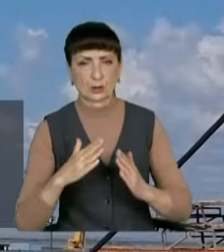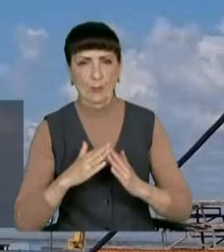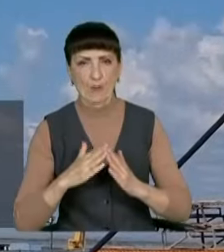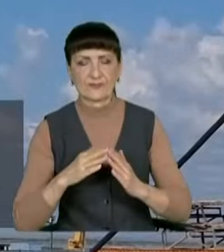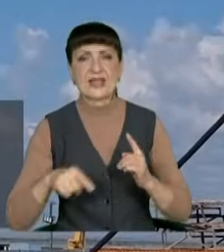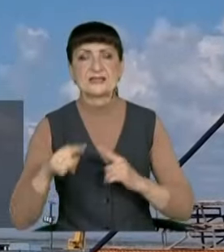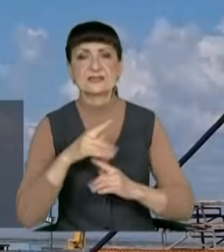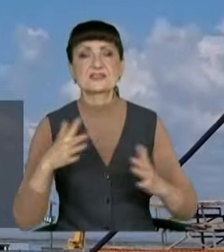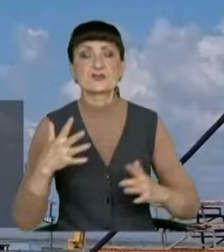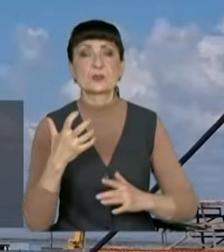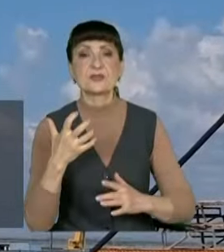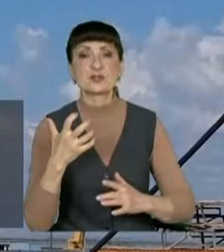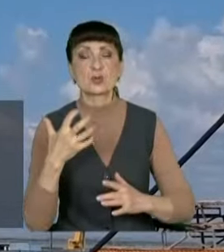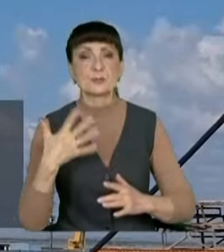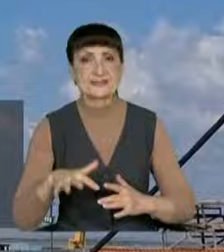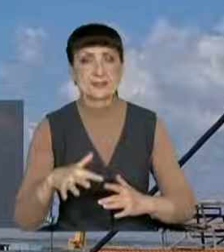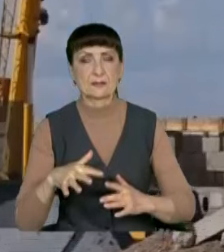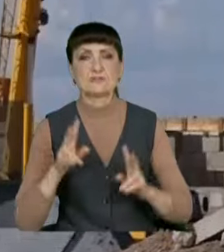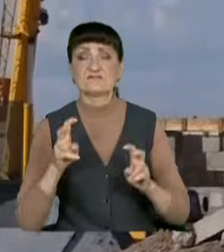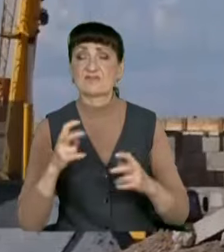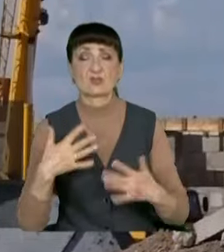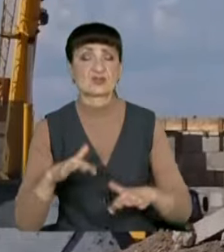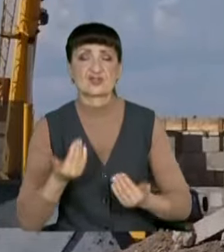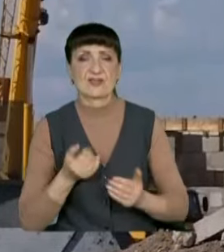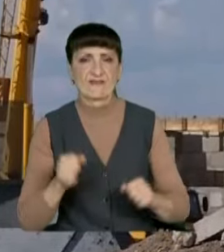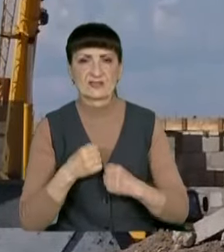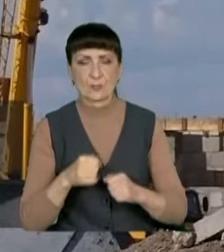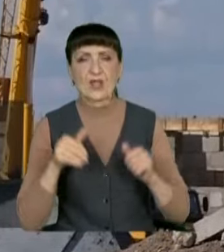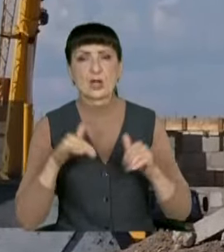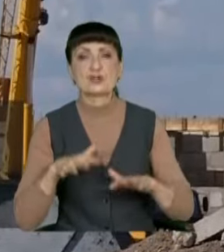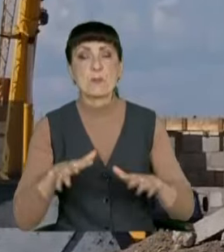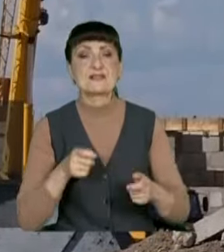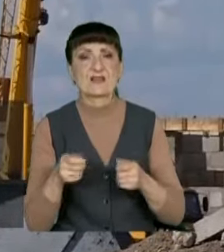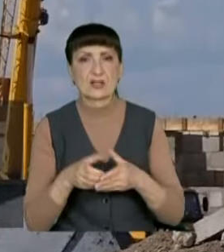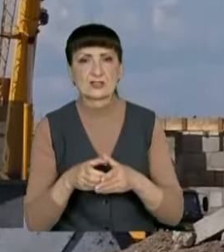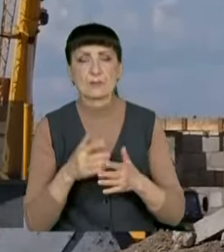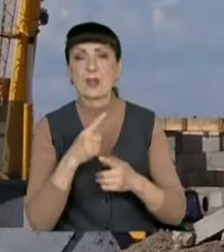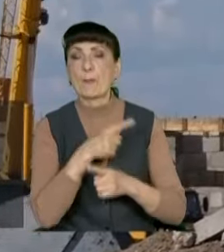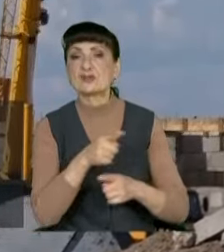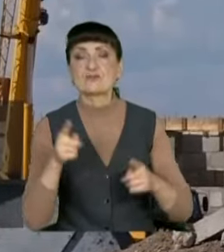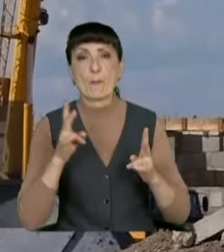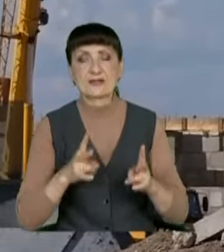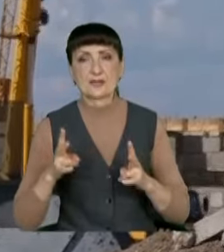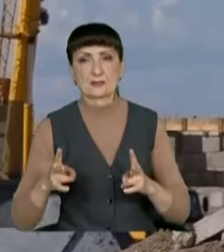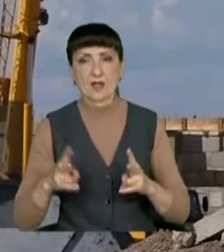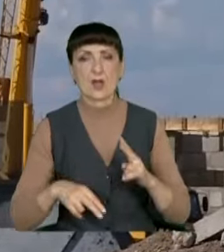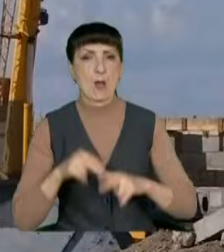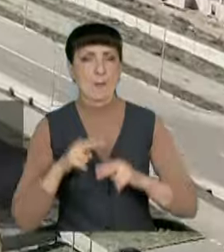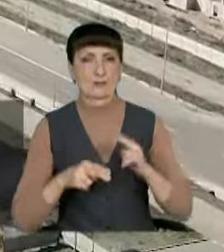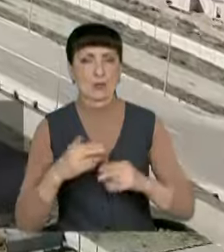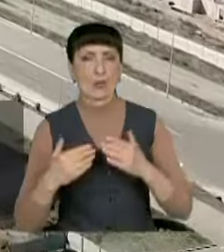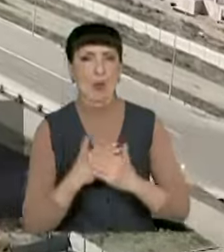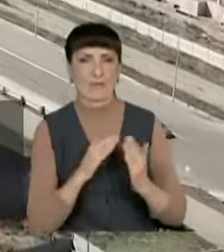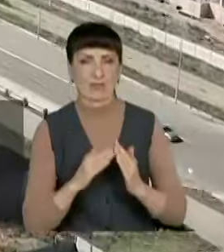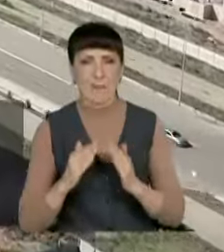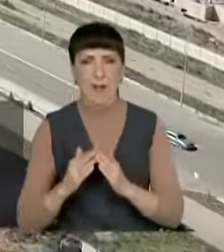аварийными. Решением местных властей для большинства пострадавших построить новые дома. На сегодняшний день возводится 273 здания, а